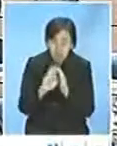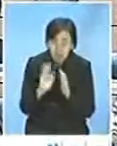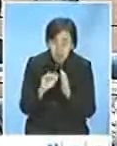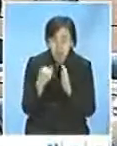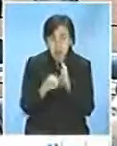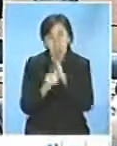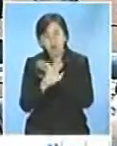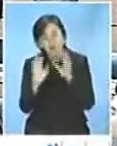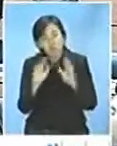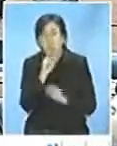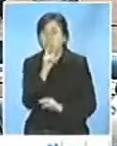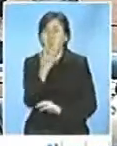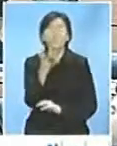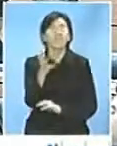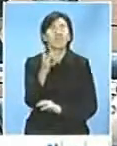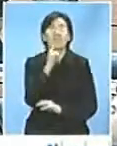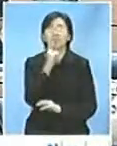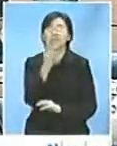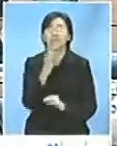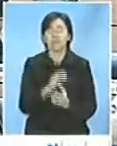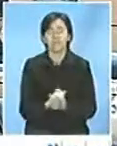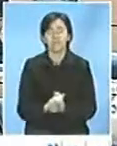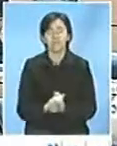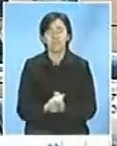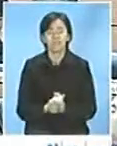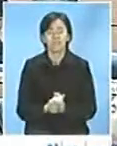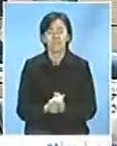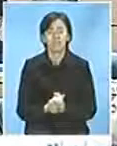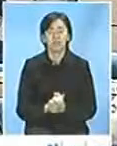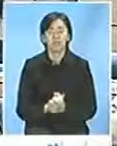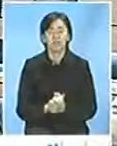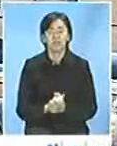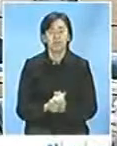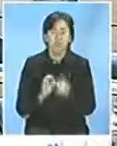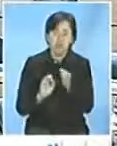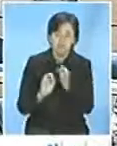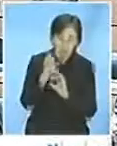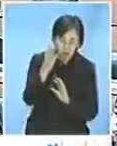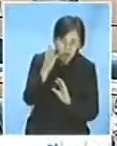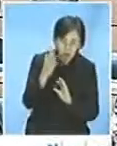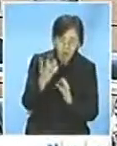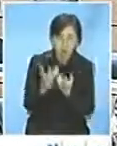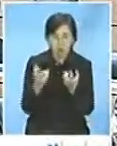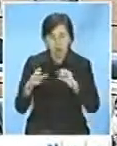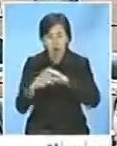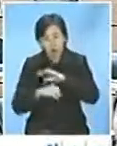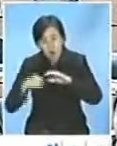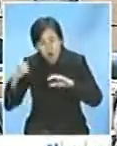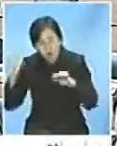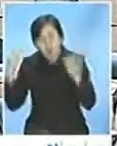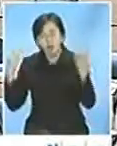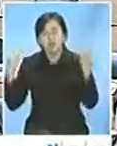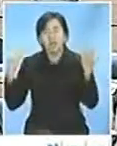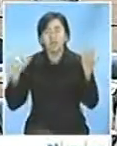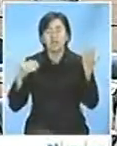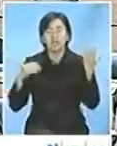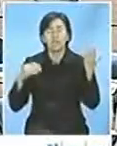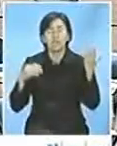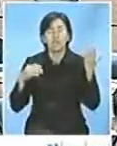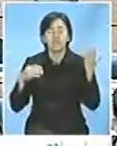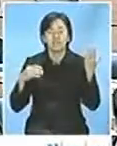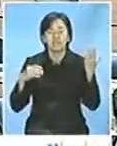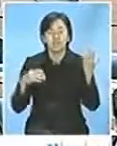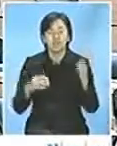ดที่ฆ่าผู้อื่นไม่นิรโทษให้กับการวางเพลิงเผาทรัพย์ไม่นิรโทษให้กับการ